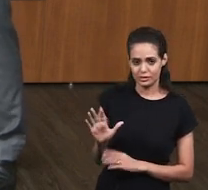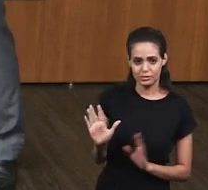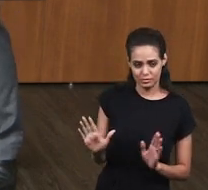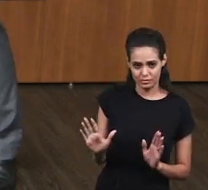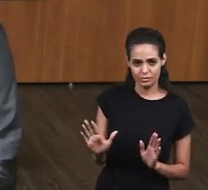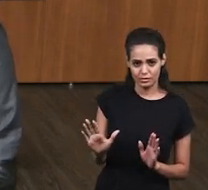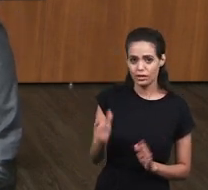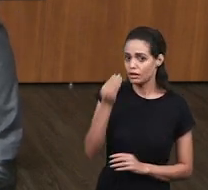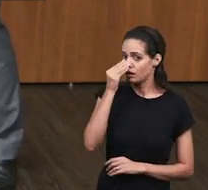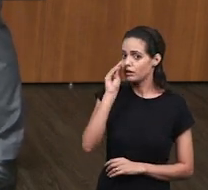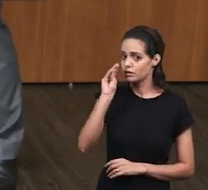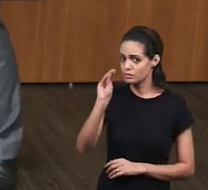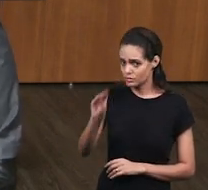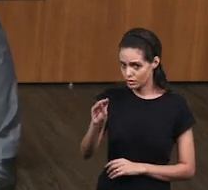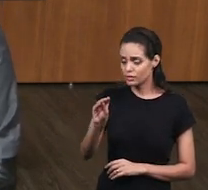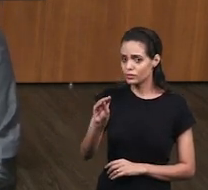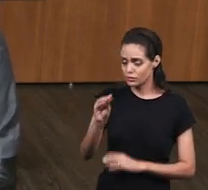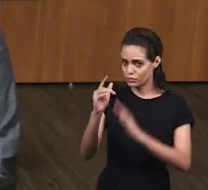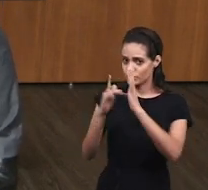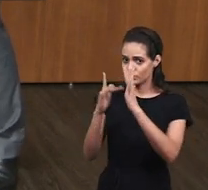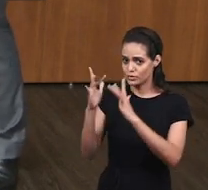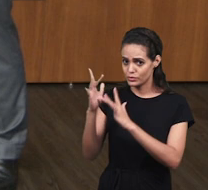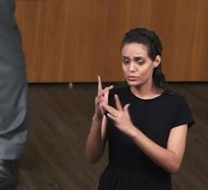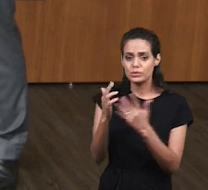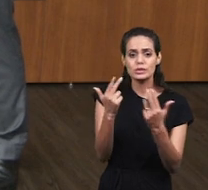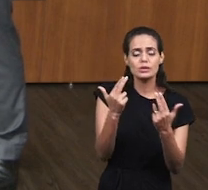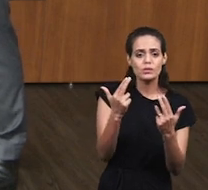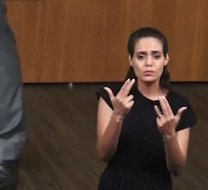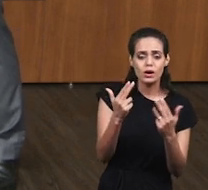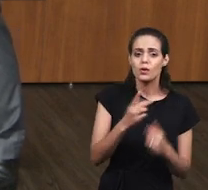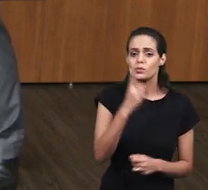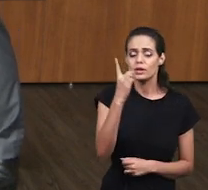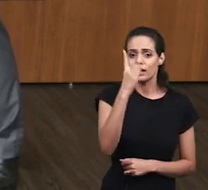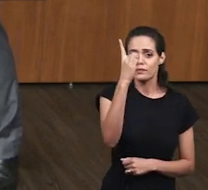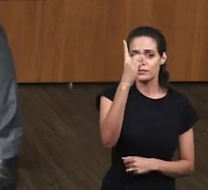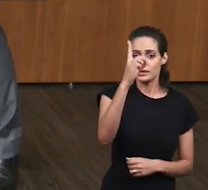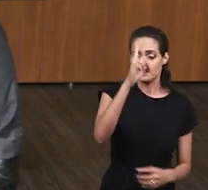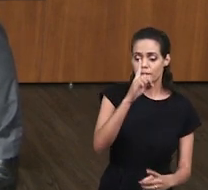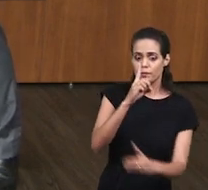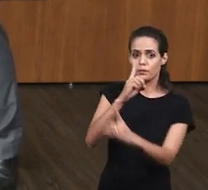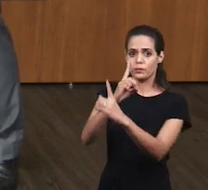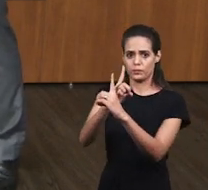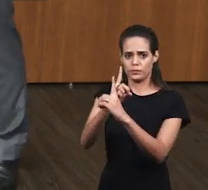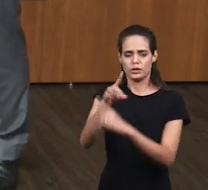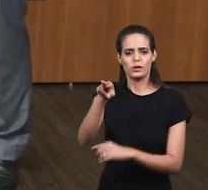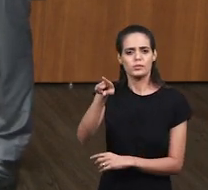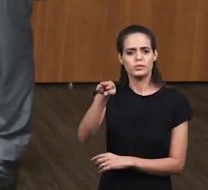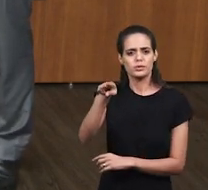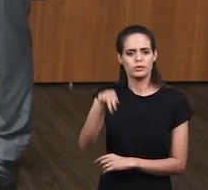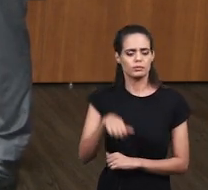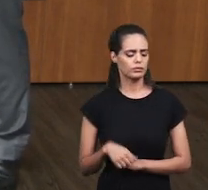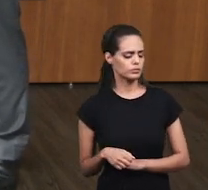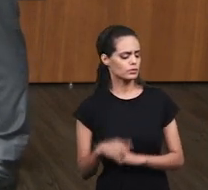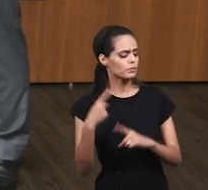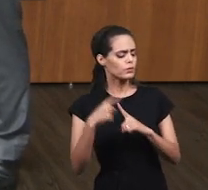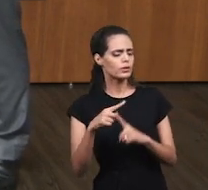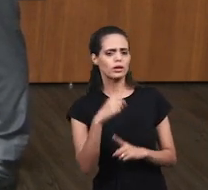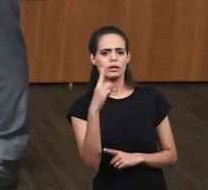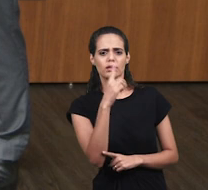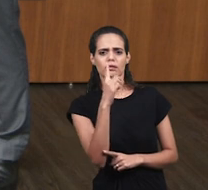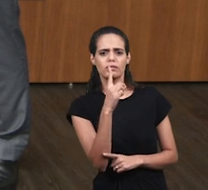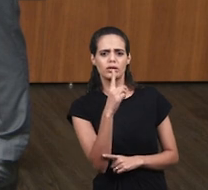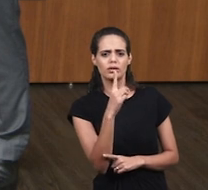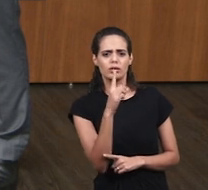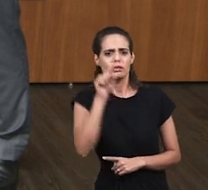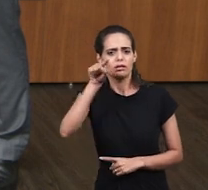Donc quand David est envoyé aux frères, ils ont dit, mais pourquoi tu es venu ici? Aussi, ils étaient en